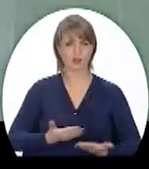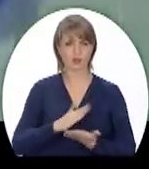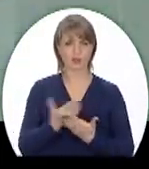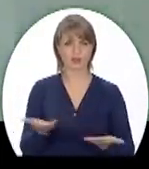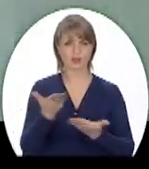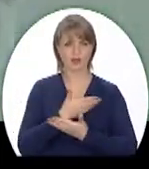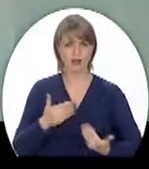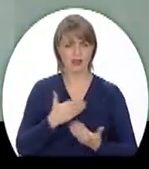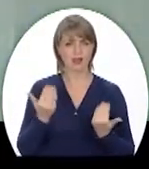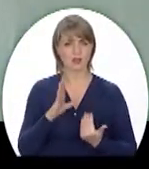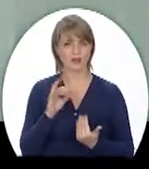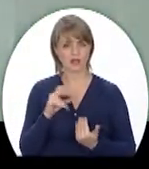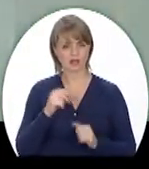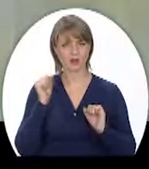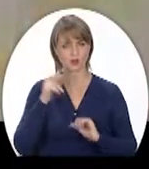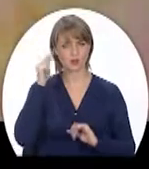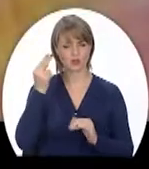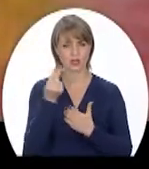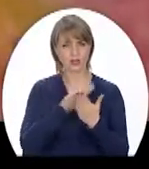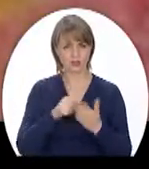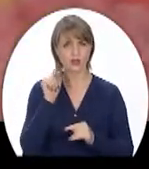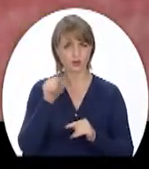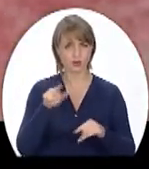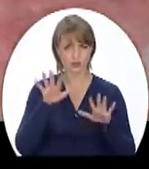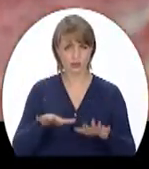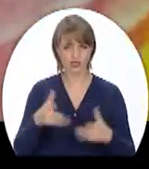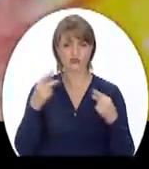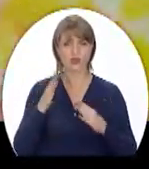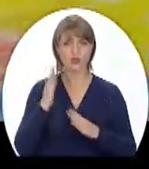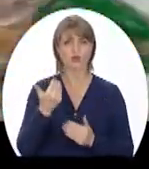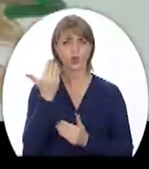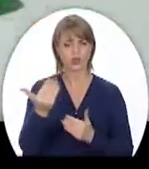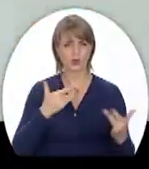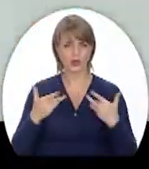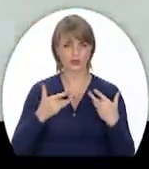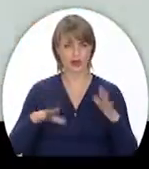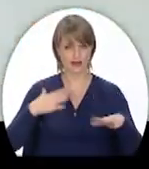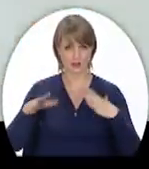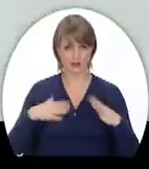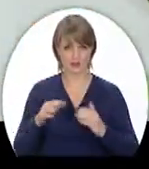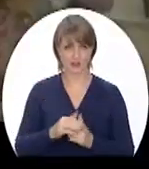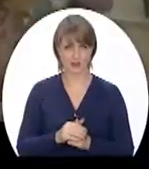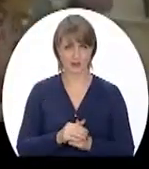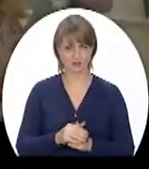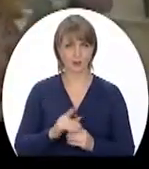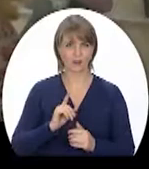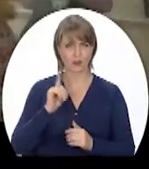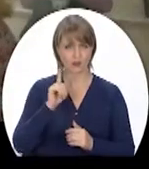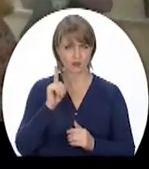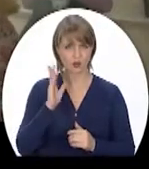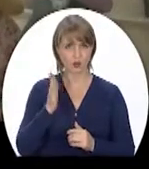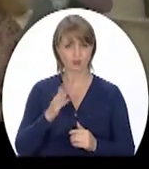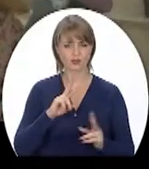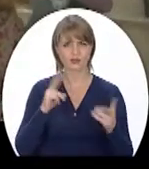Теперь Вероника может учиться рисованию в том же пространстве, где будут проходить ее театральные репетиции. И наверху это у нас будет